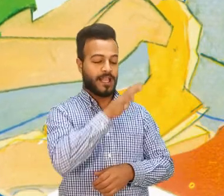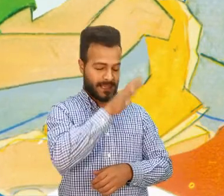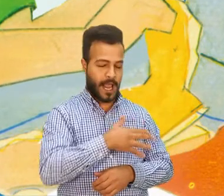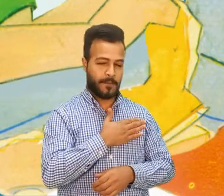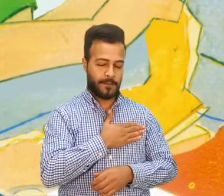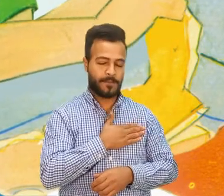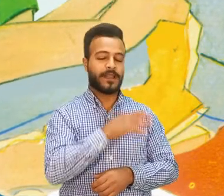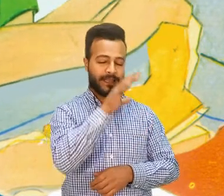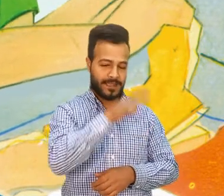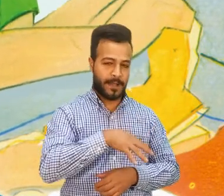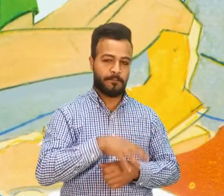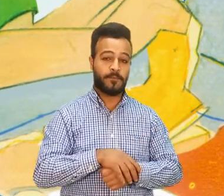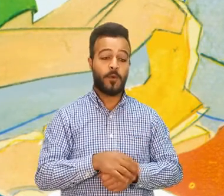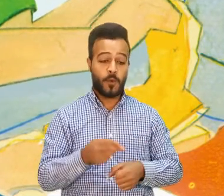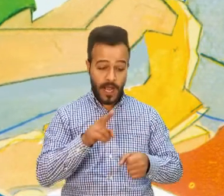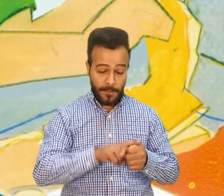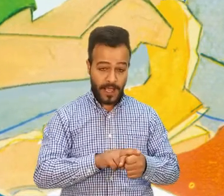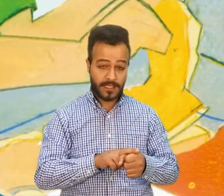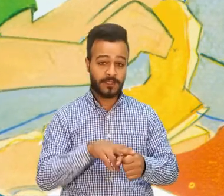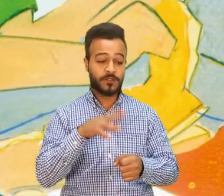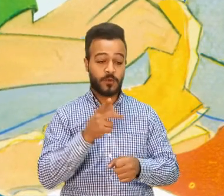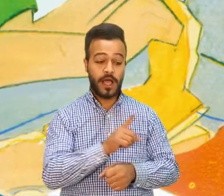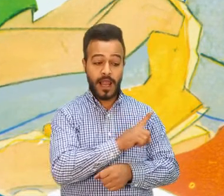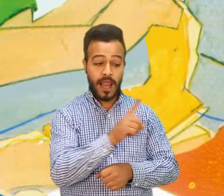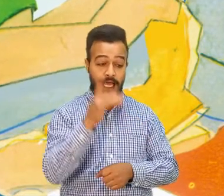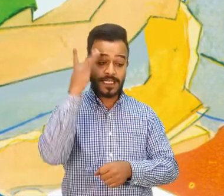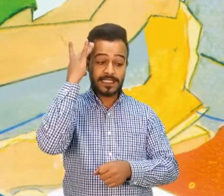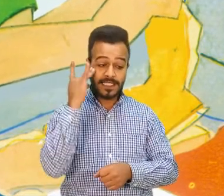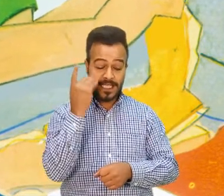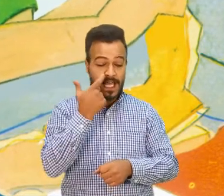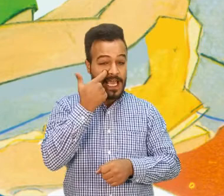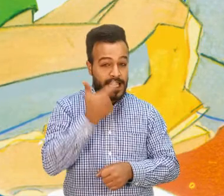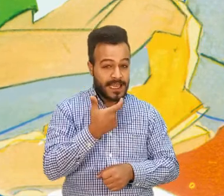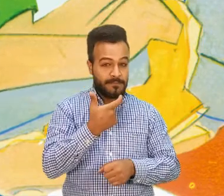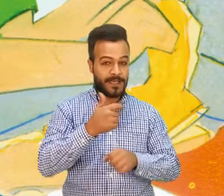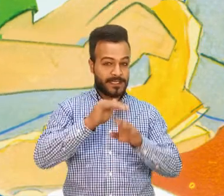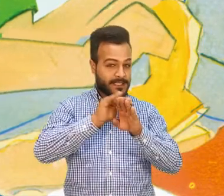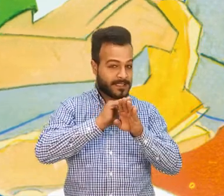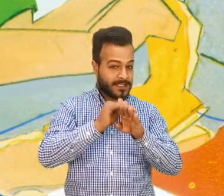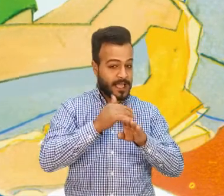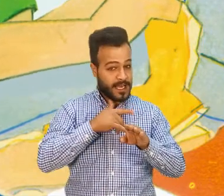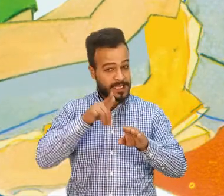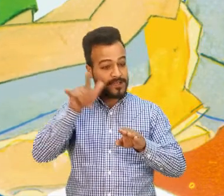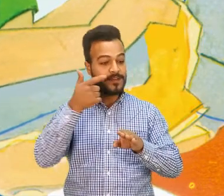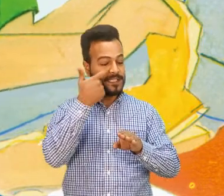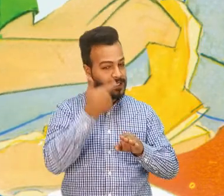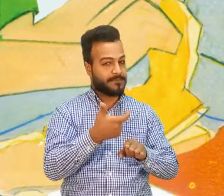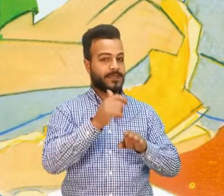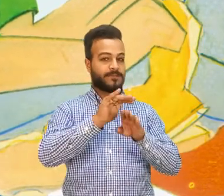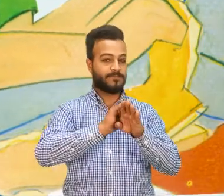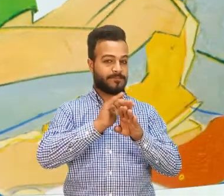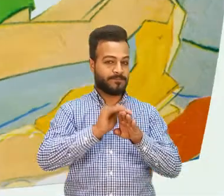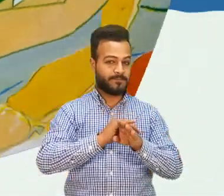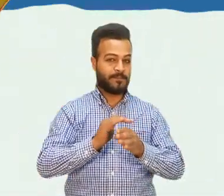حبيبتي، وأضافت: لا تنسي أن تعتني بدلولة أثناء غيابي.